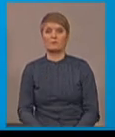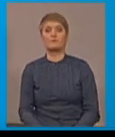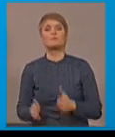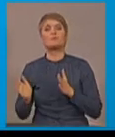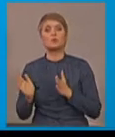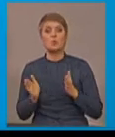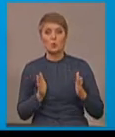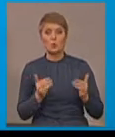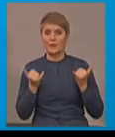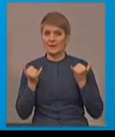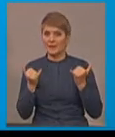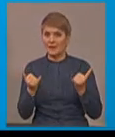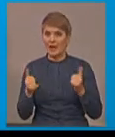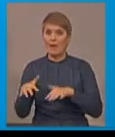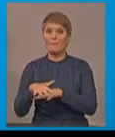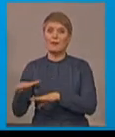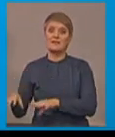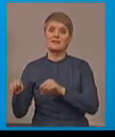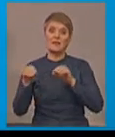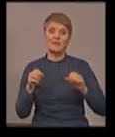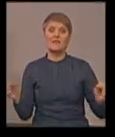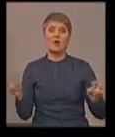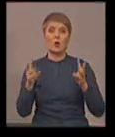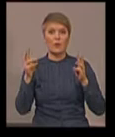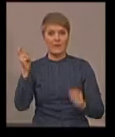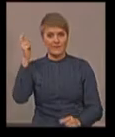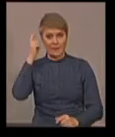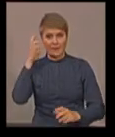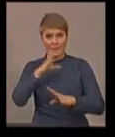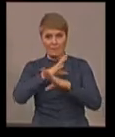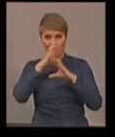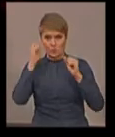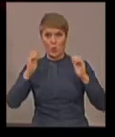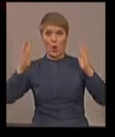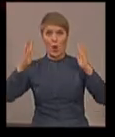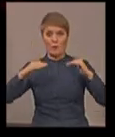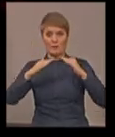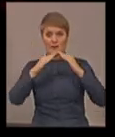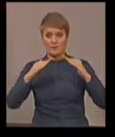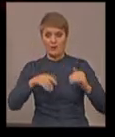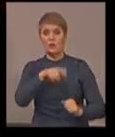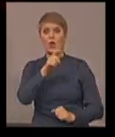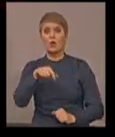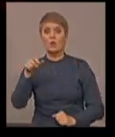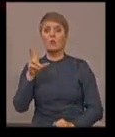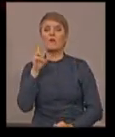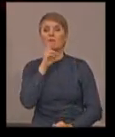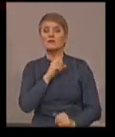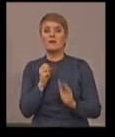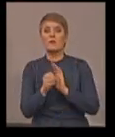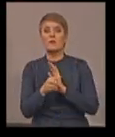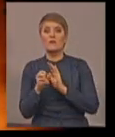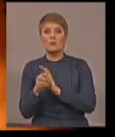Гуртожиток для переселенців горів у Києві зайнялося вночі. В будинку обвалився дах, але люди встигли повибігати на вулицю.